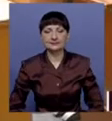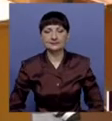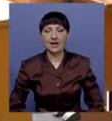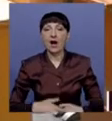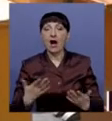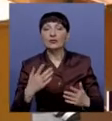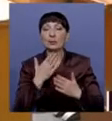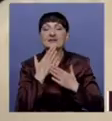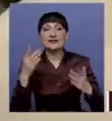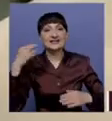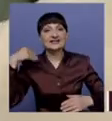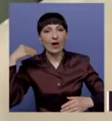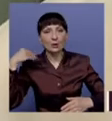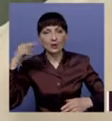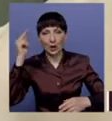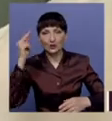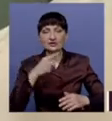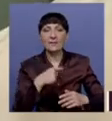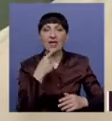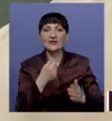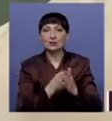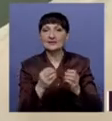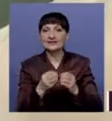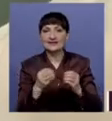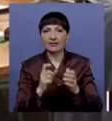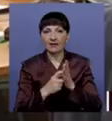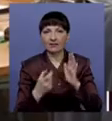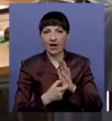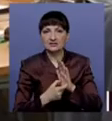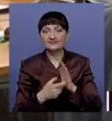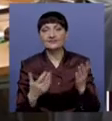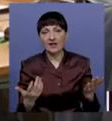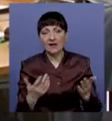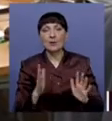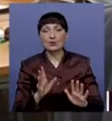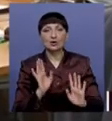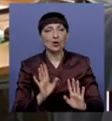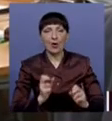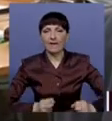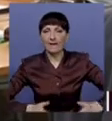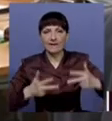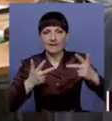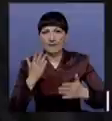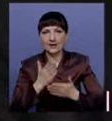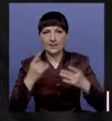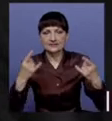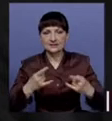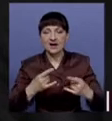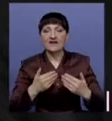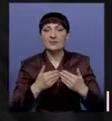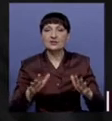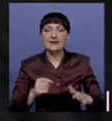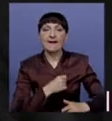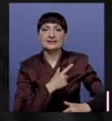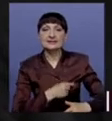А вот последние звонки для учеников с 1 по 10 классы по понятным причинам пройдут онлайн. Аттестаты выпускникам 9 и